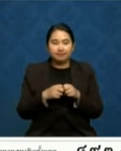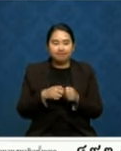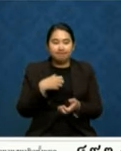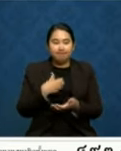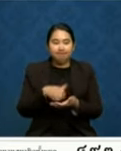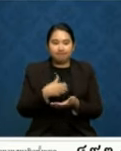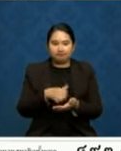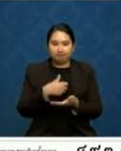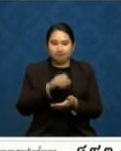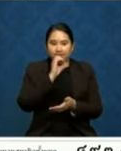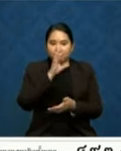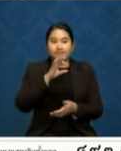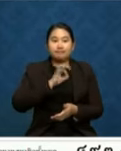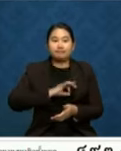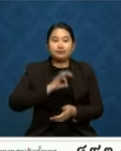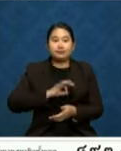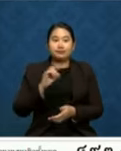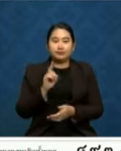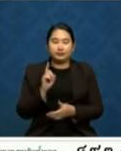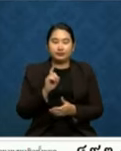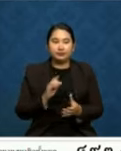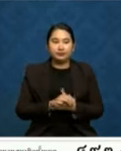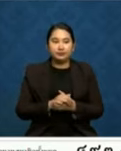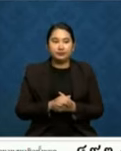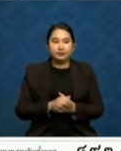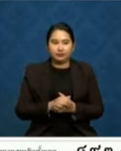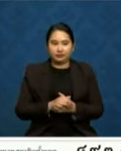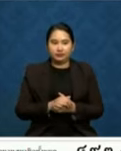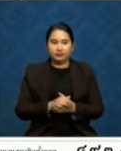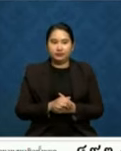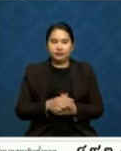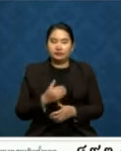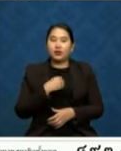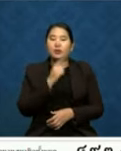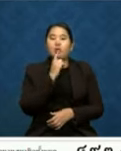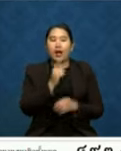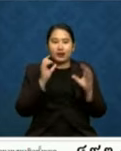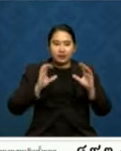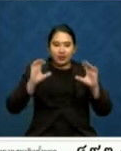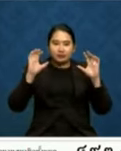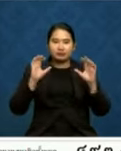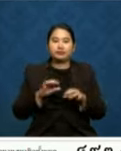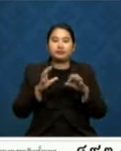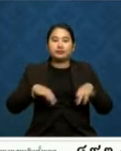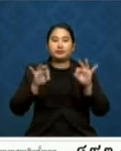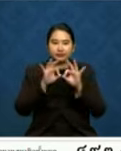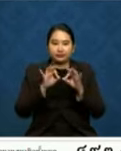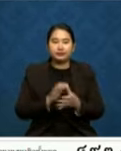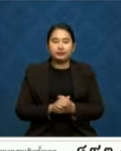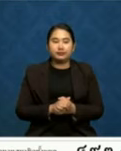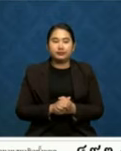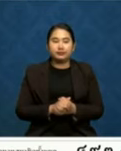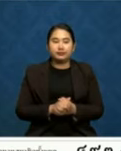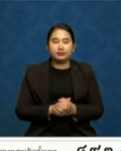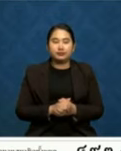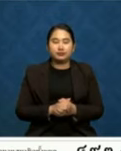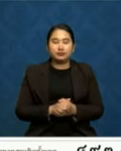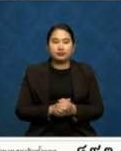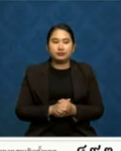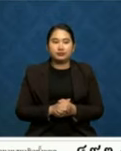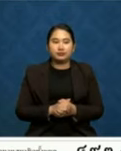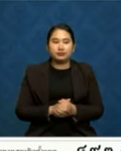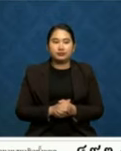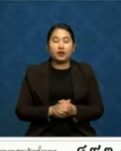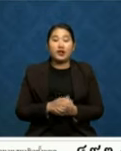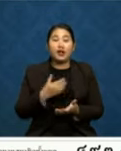มในความรู้สึกผมเนี่ยผมปักใจโทษรัฐเป็นสำคัญนะครับในปัจจัยอื่นเนี่ยผ